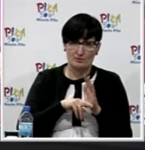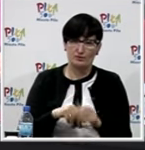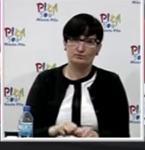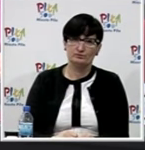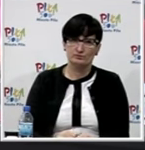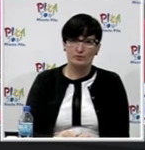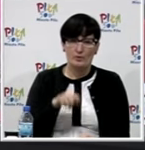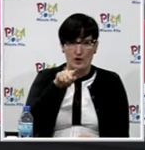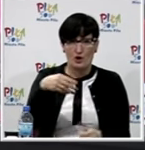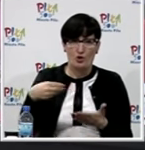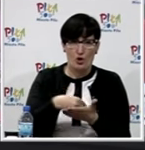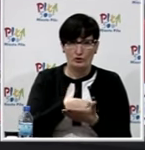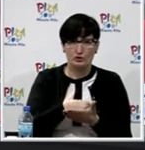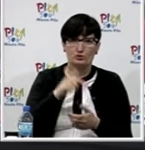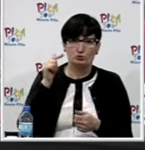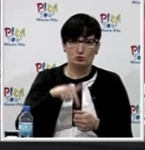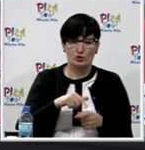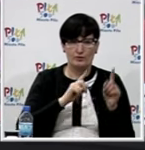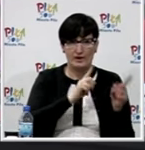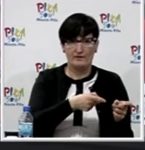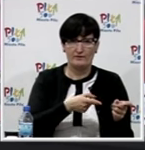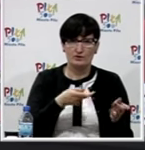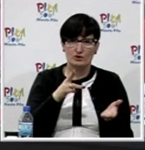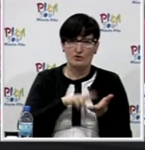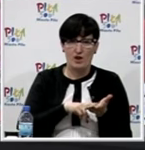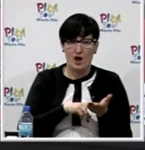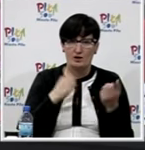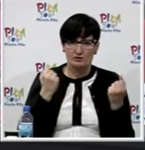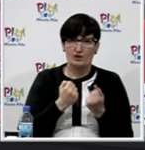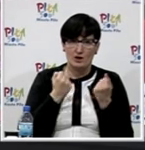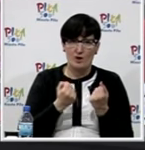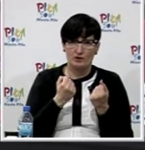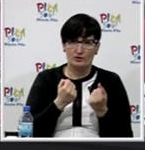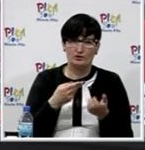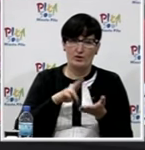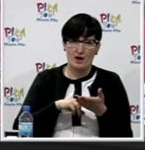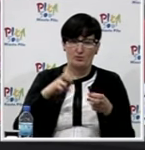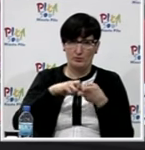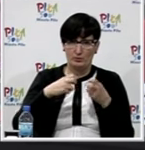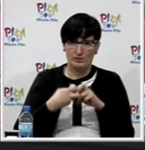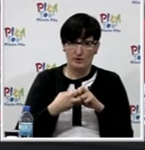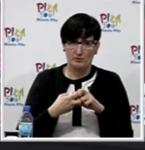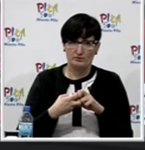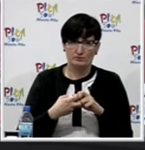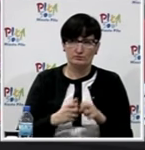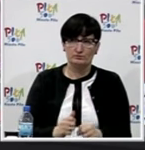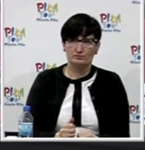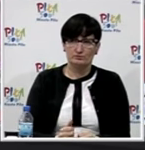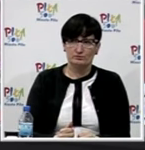obszarze muszą trafić na działalność właśnie i z przeznaczeniem na problemy właśnie,